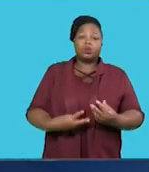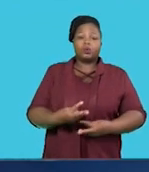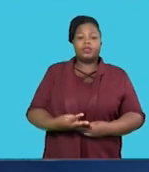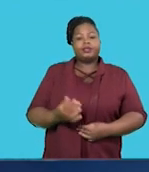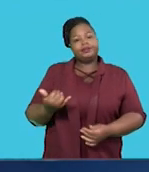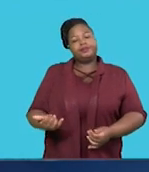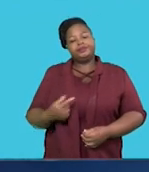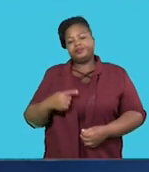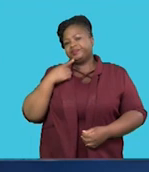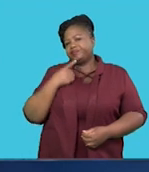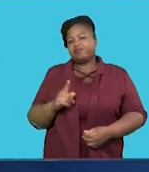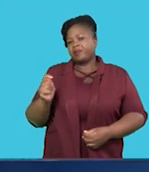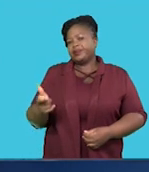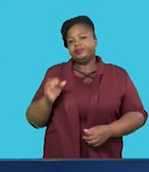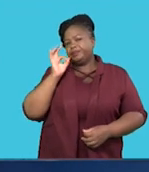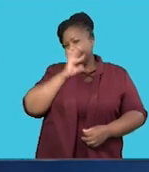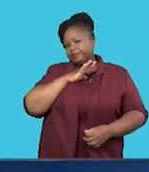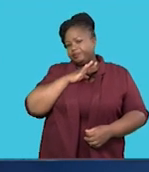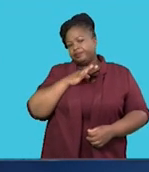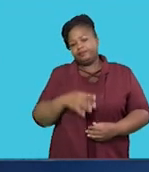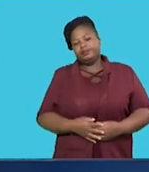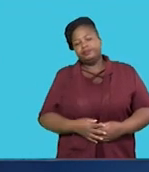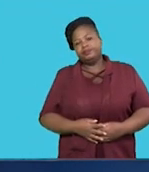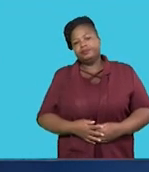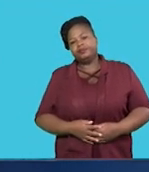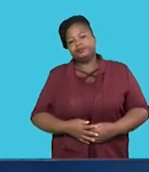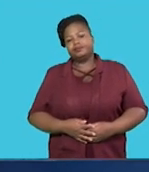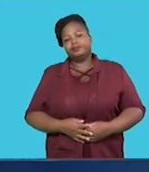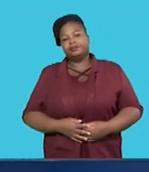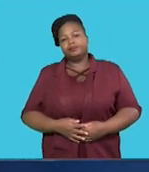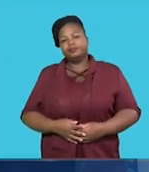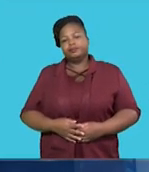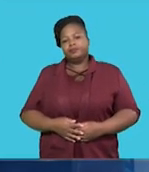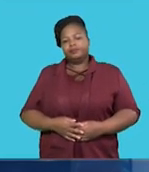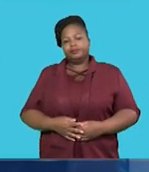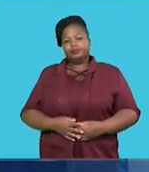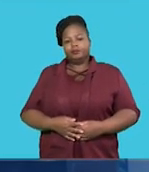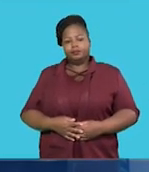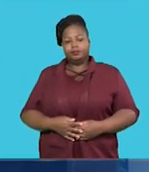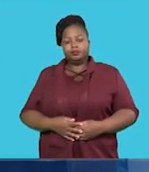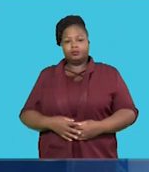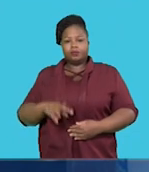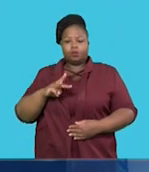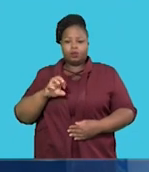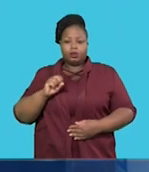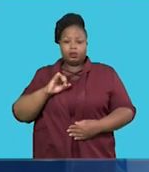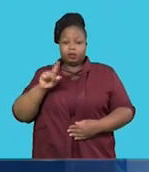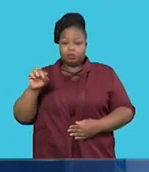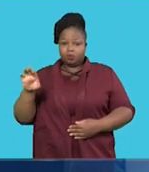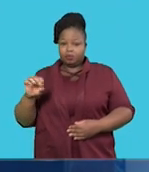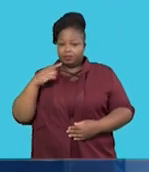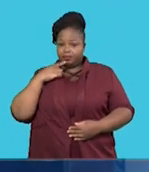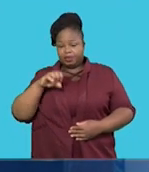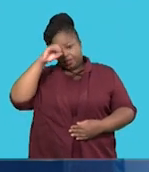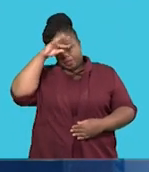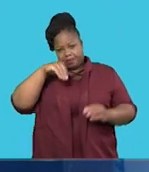bafaka ngaphansi ukuthi bengakhokhelwa okubizwa ukuthi phecelezi unpaid leave. Uwesizwe uthi ngoba